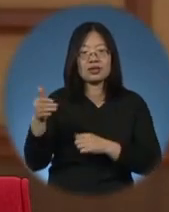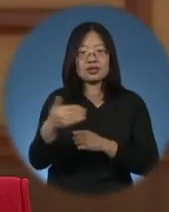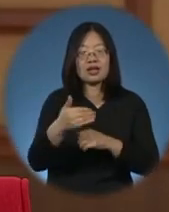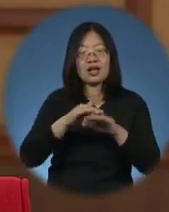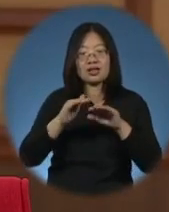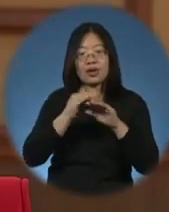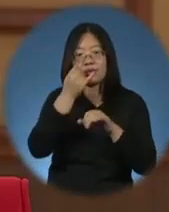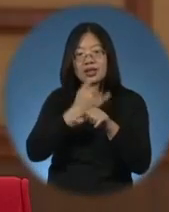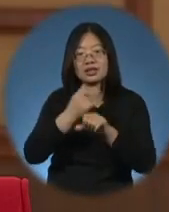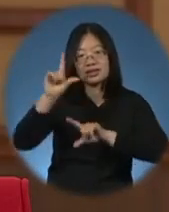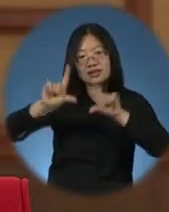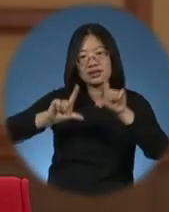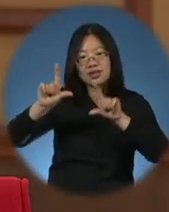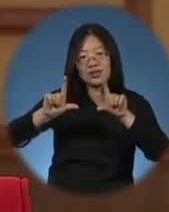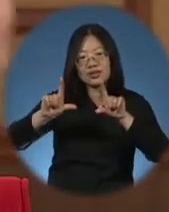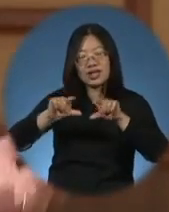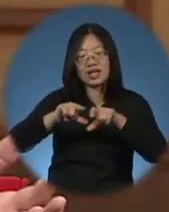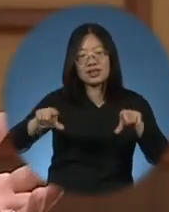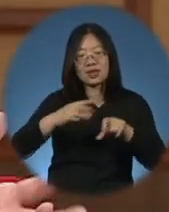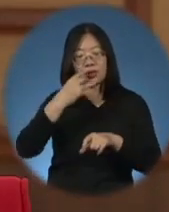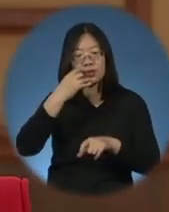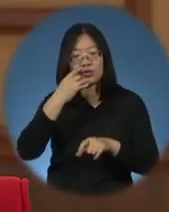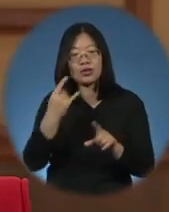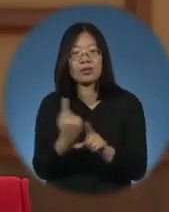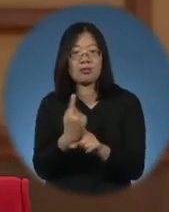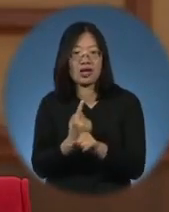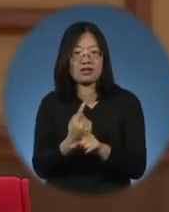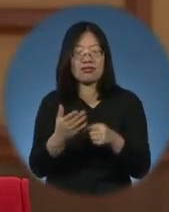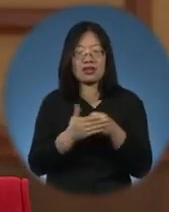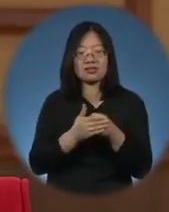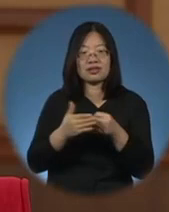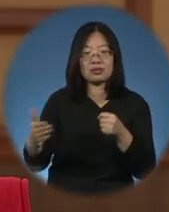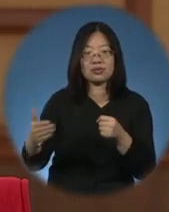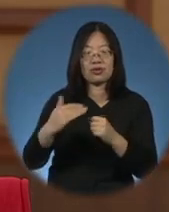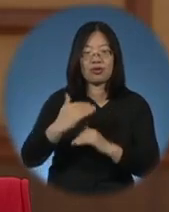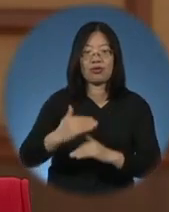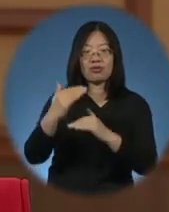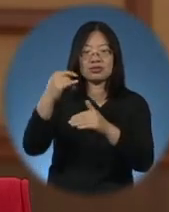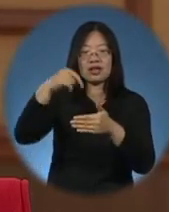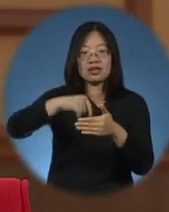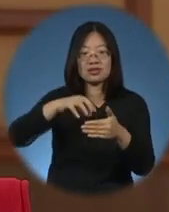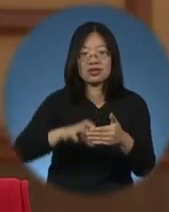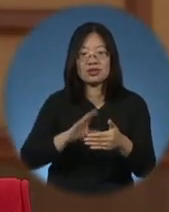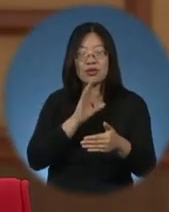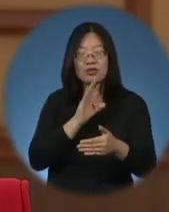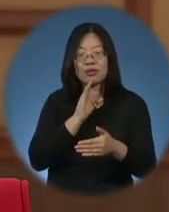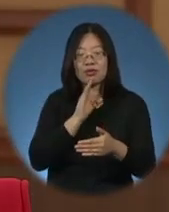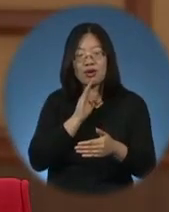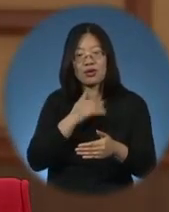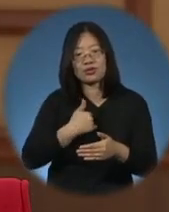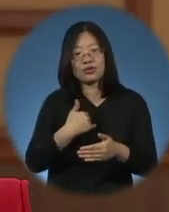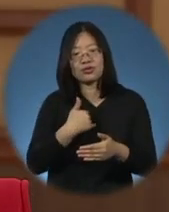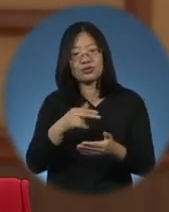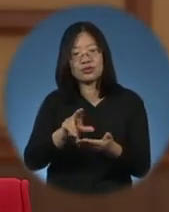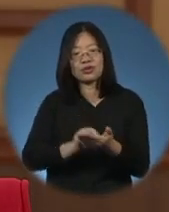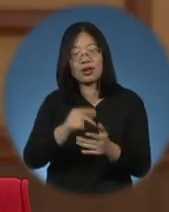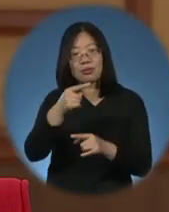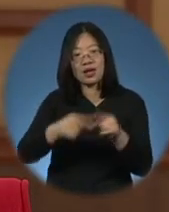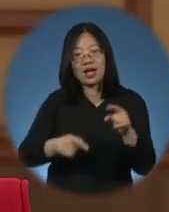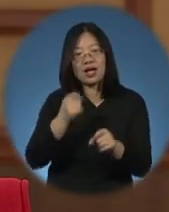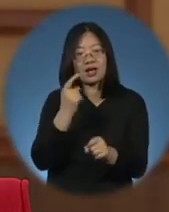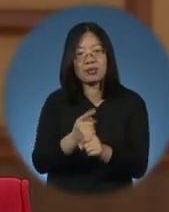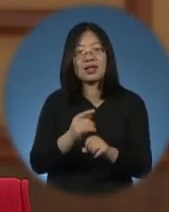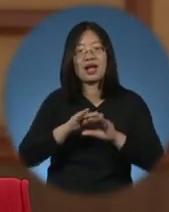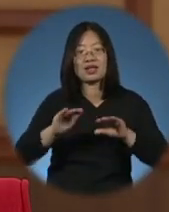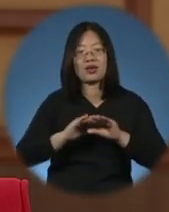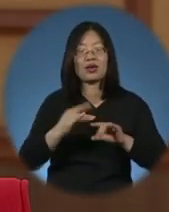객관적으로 해결할 수 있는 형태로 일상의 궁금증을 바꿔야 되잖아요. 그 과정에서 굉장히 저는 뭐 문제의 절반은 이미